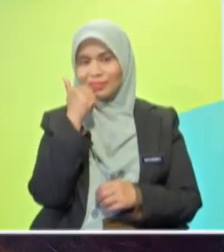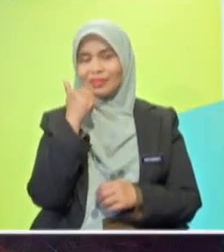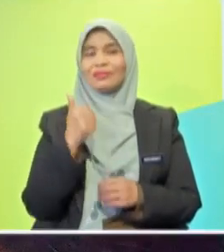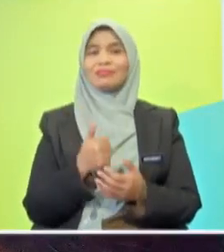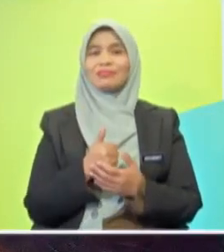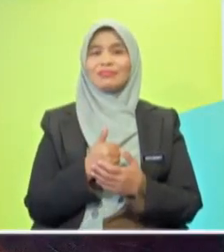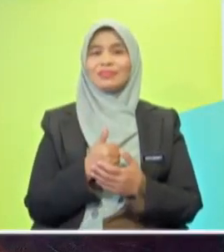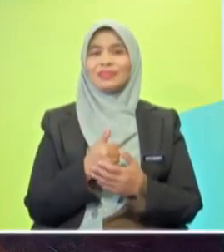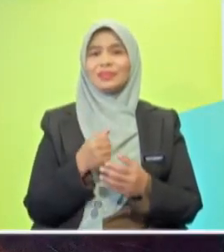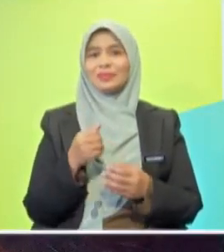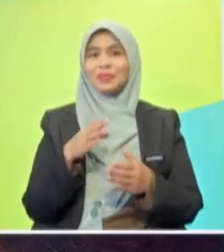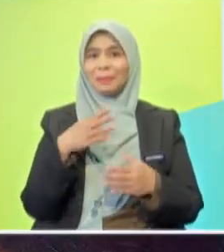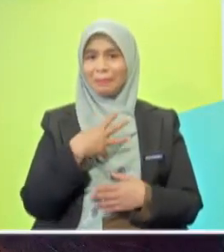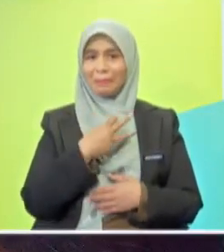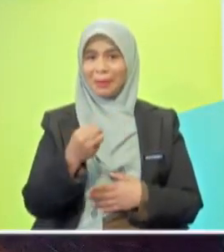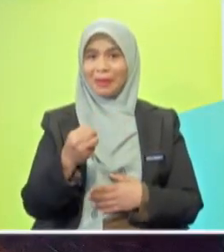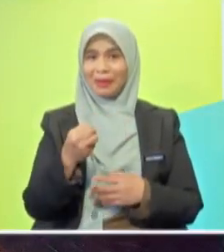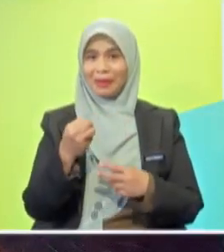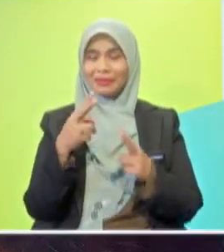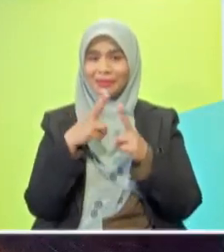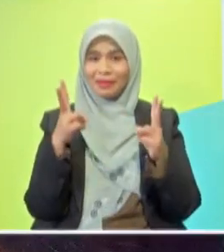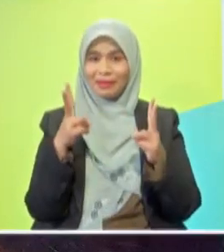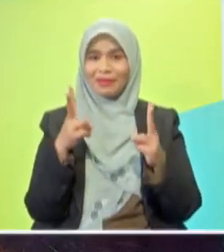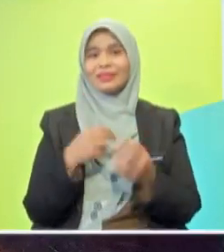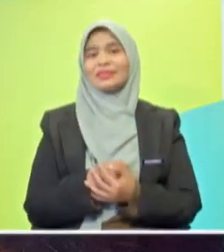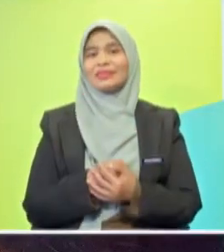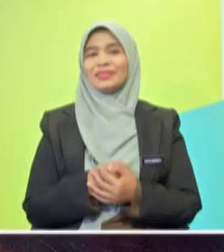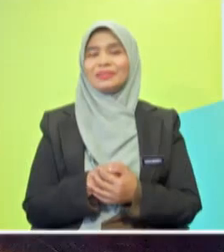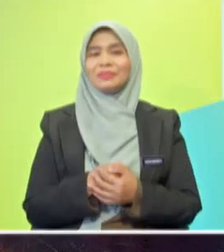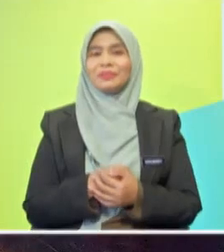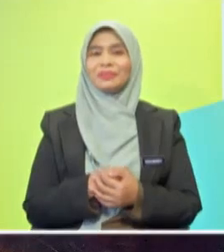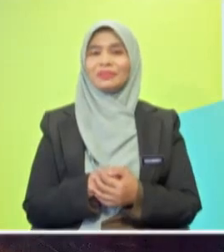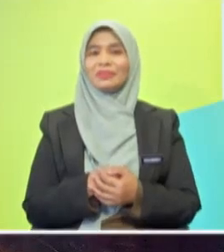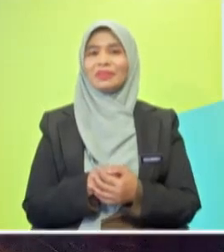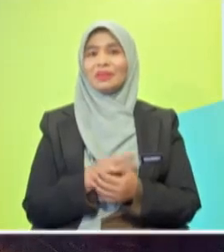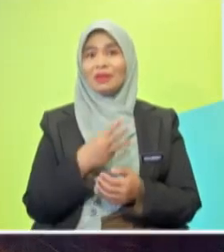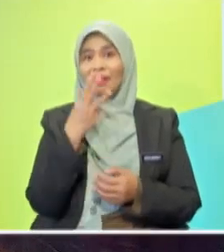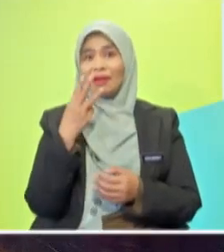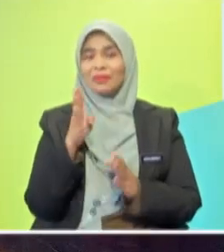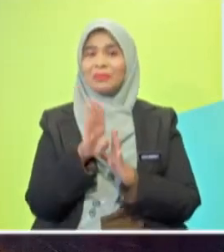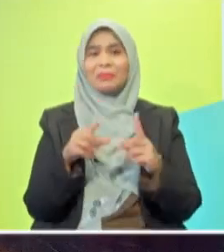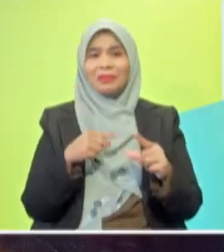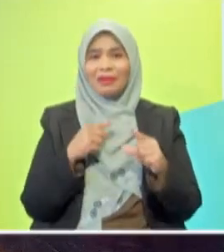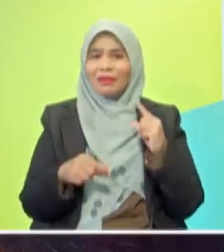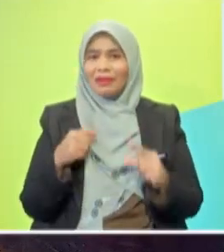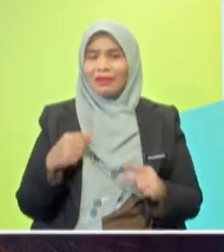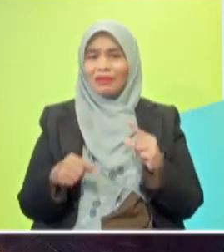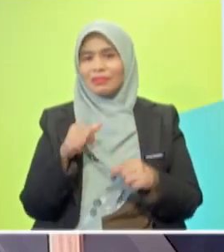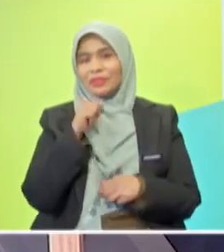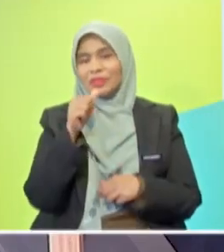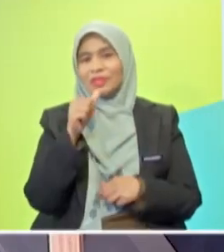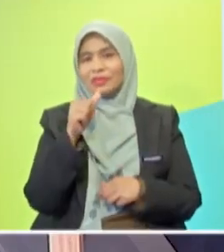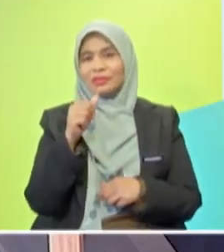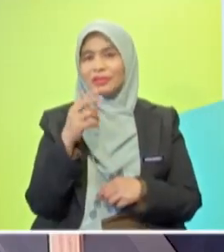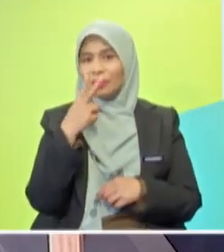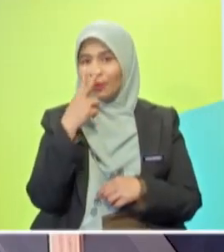Ustazah? Ya kan, menarik perhatian. Eh, cantiknya kan? Wow, bergaya. Maknanya bukan tengok sekali je,